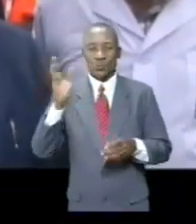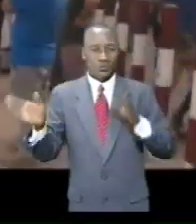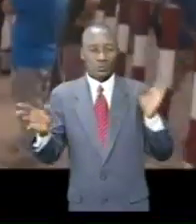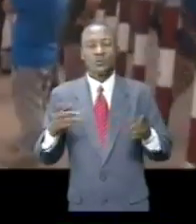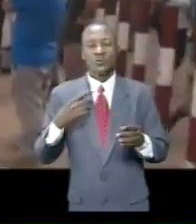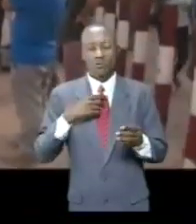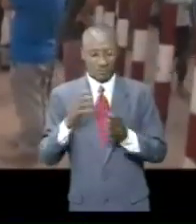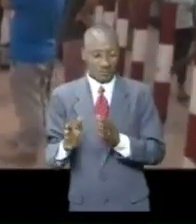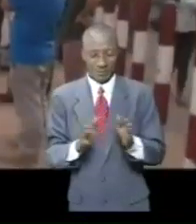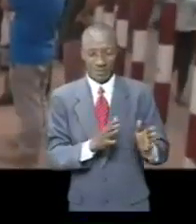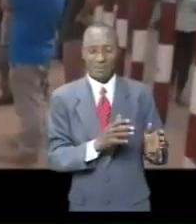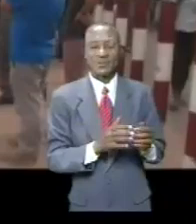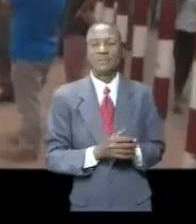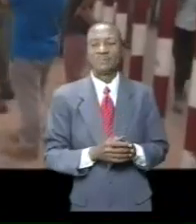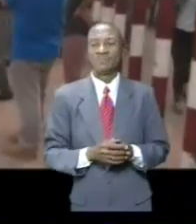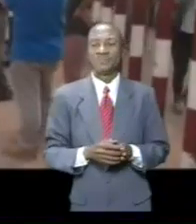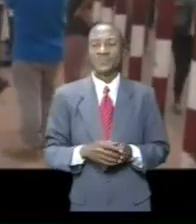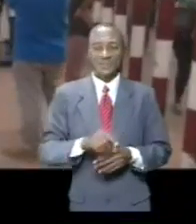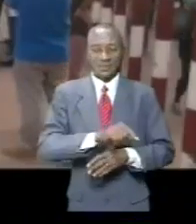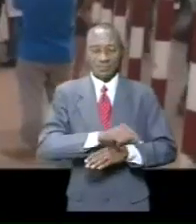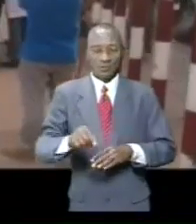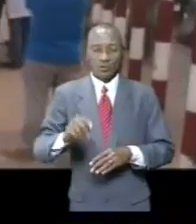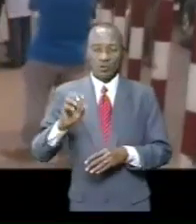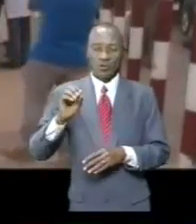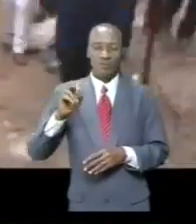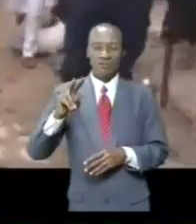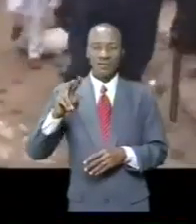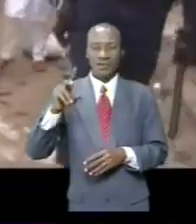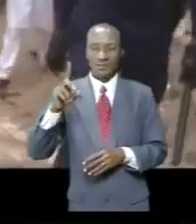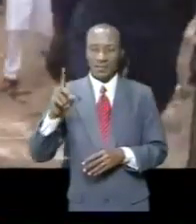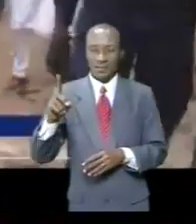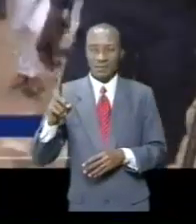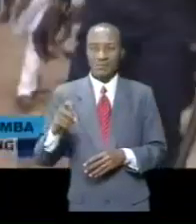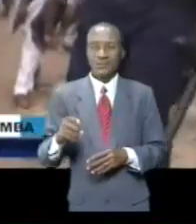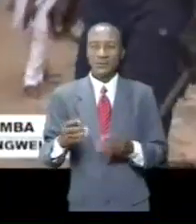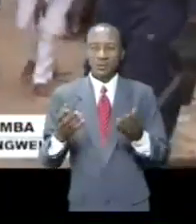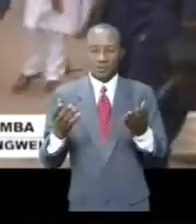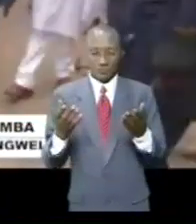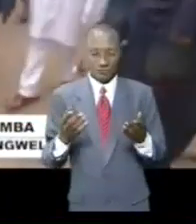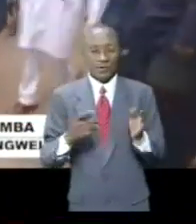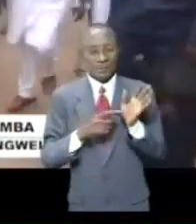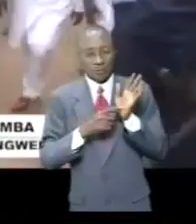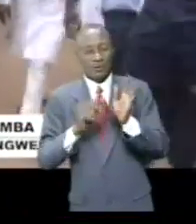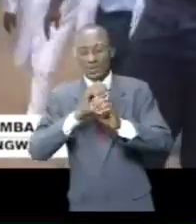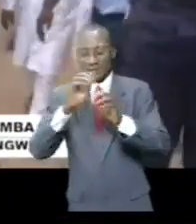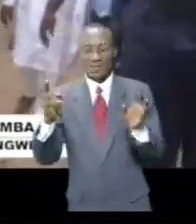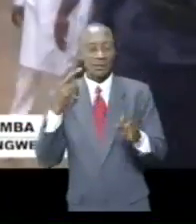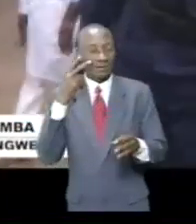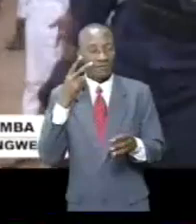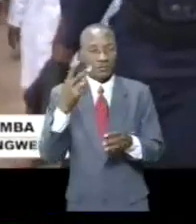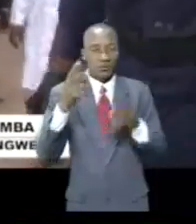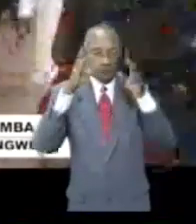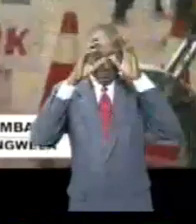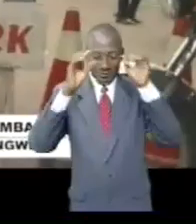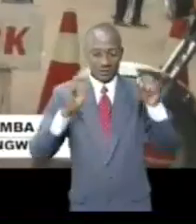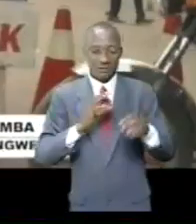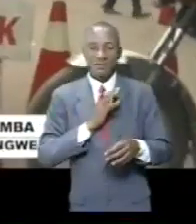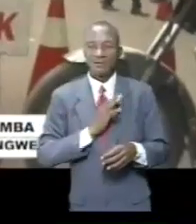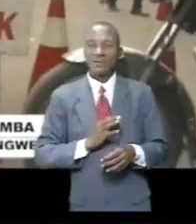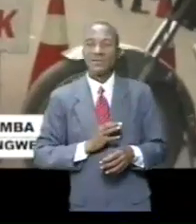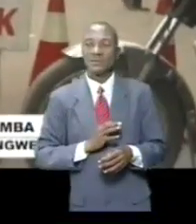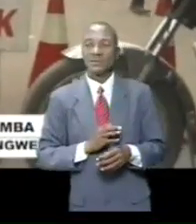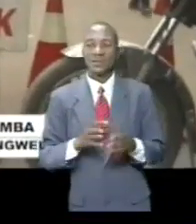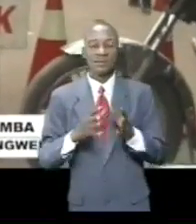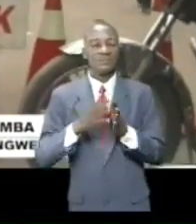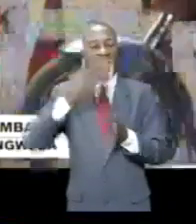nouvelle direction de l'Office des voiries et drainages qui tient à matérialiser la vision du chef de l'État, Félix-Antoine Tshisekedi Tshilombo, en toute